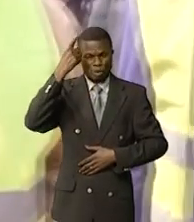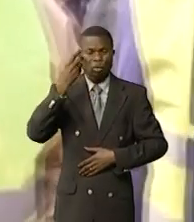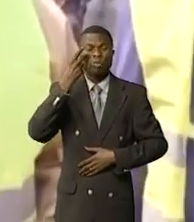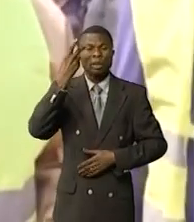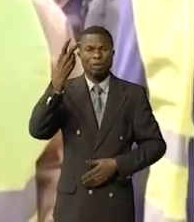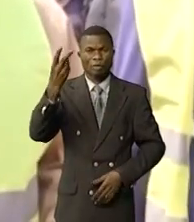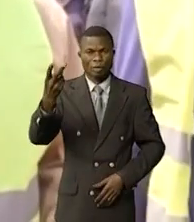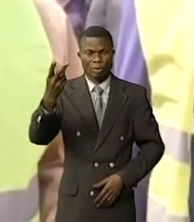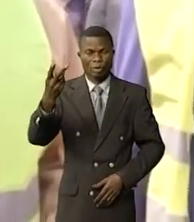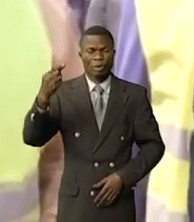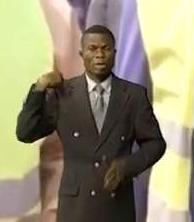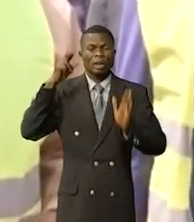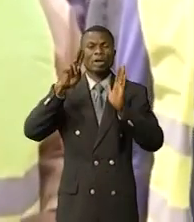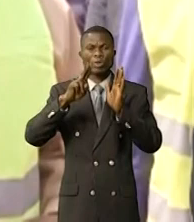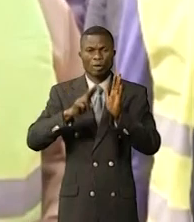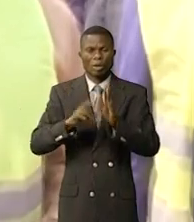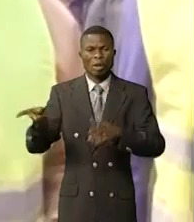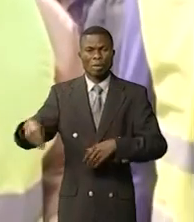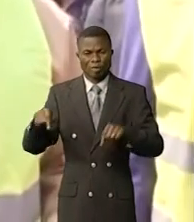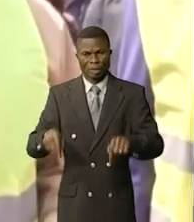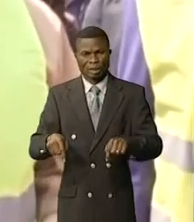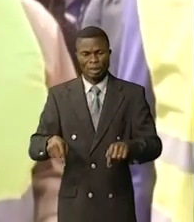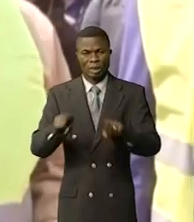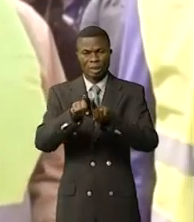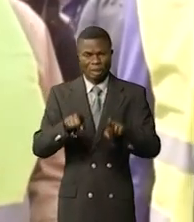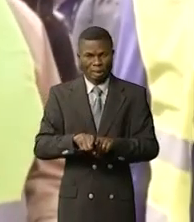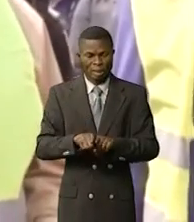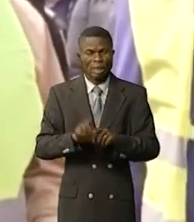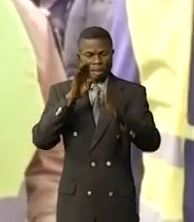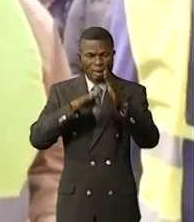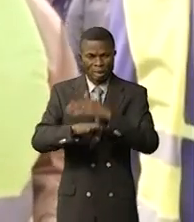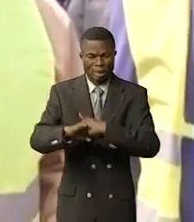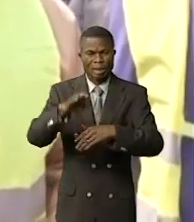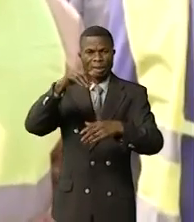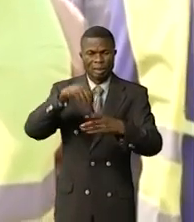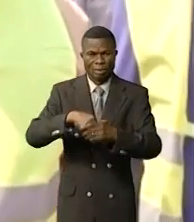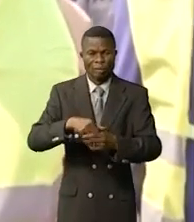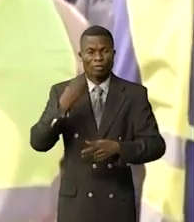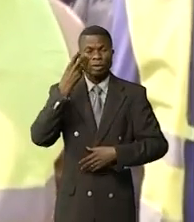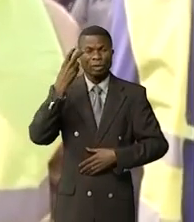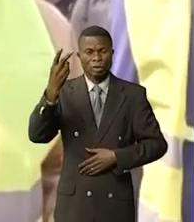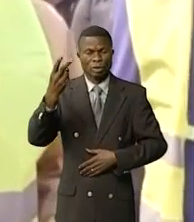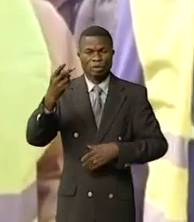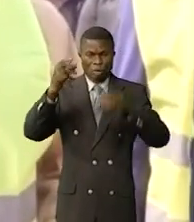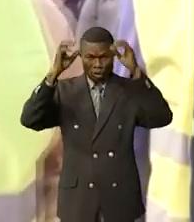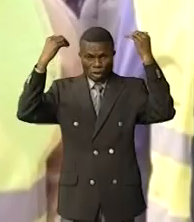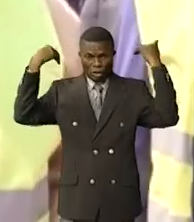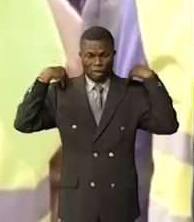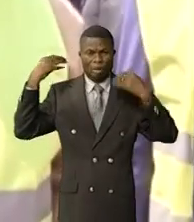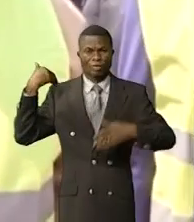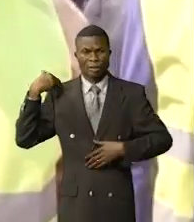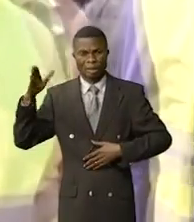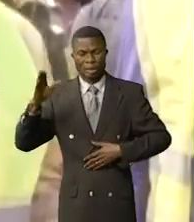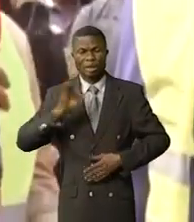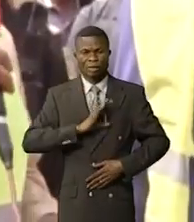vision du gouvernement provincial qui s'inscrit justement dans la vision du chef de l'État qui